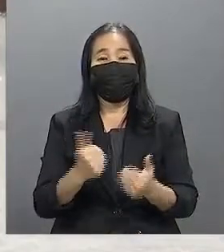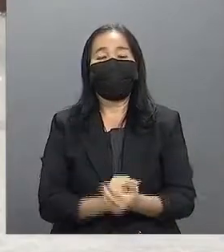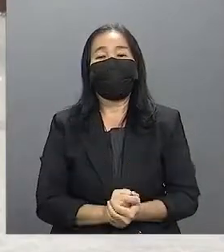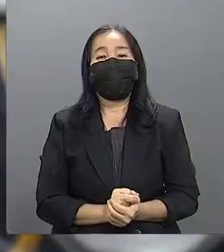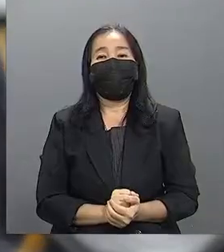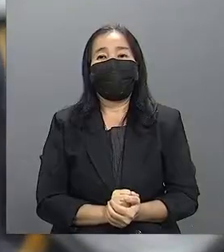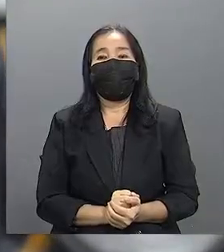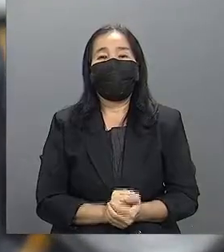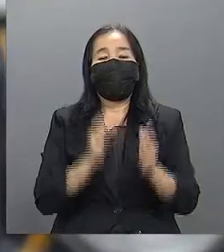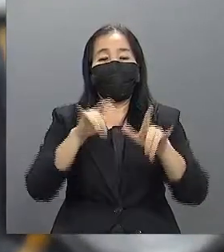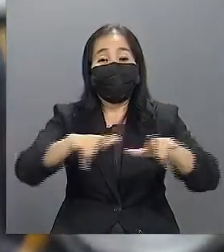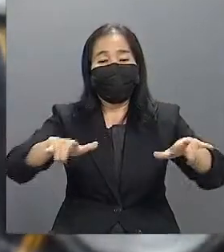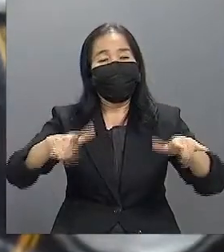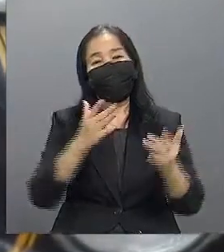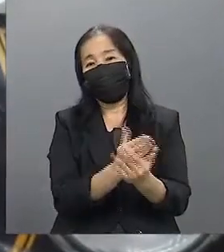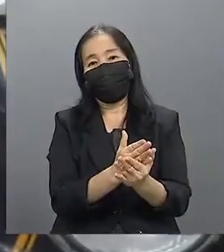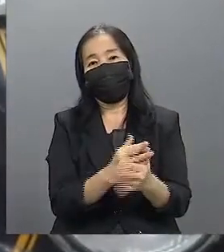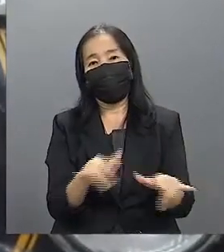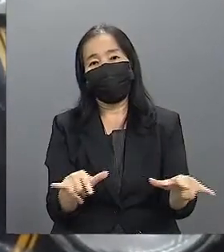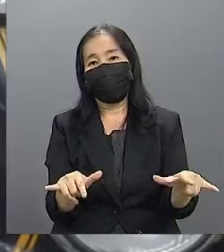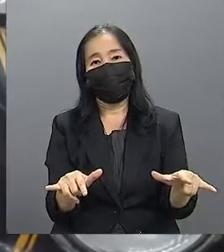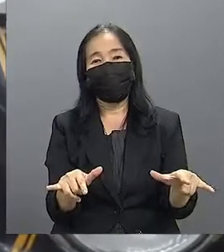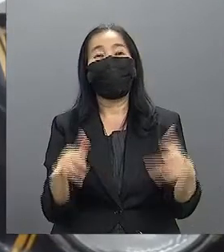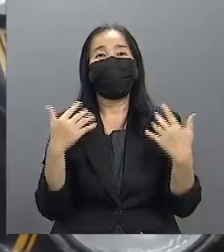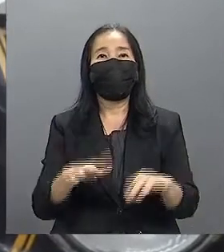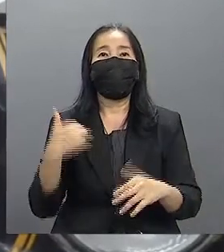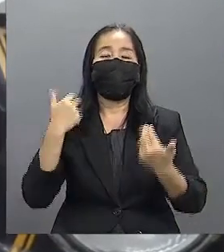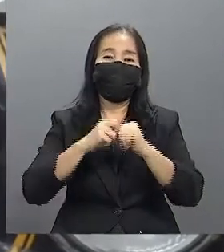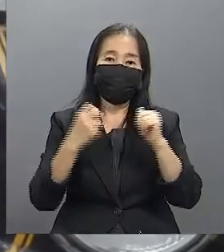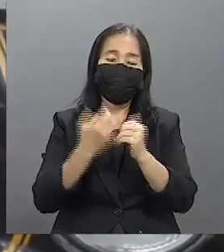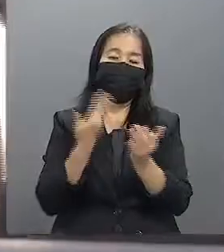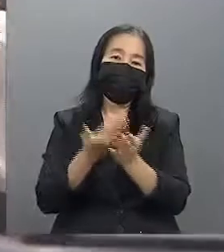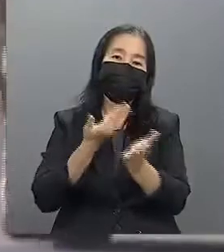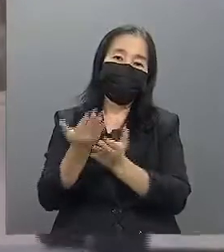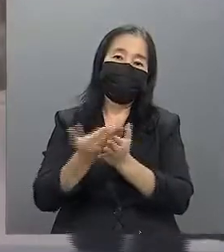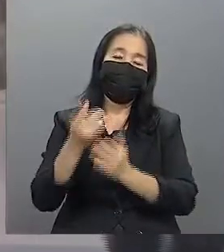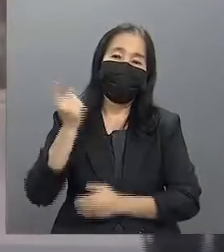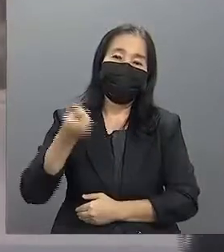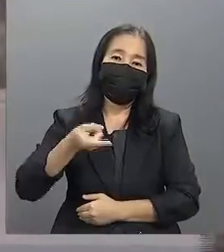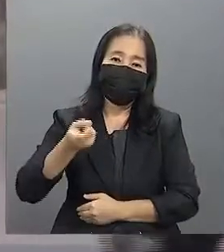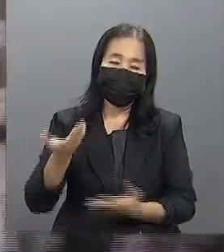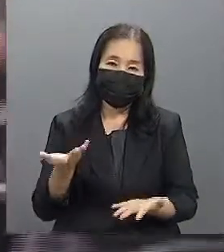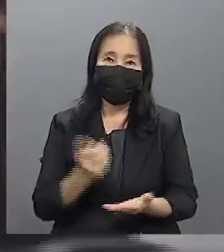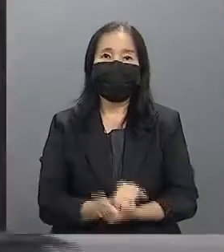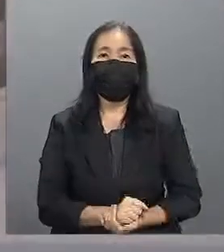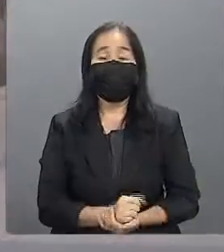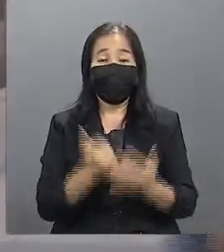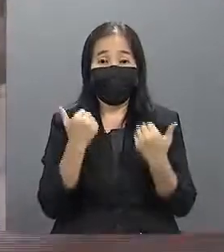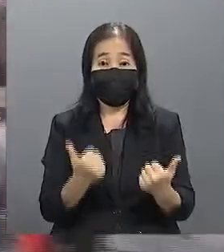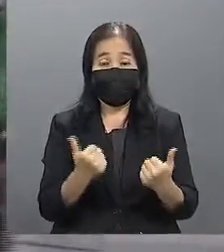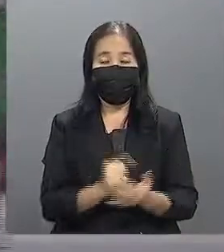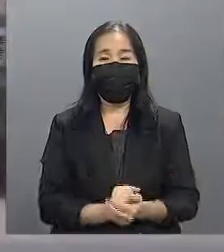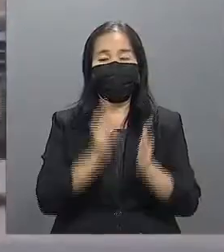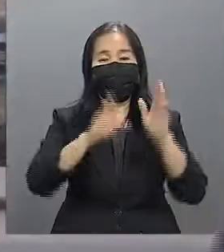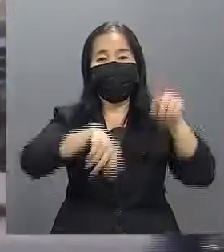ต้องหยุดวิ่งโดยสิ้นเชิงและยังมีปัญหาค่าใช้จ่ายตามมาเหมือนเดิมล่าสุดบางคนยอมให้รถถูก